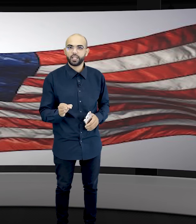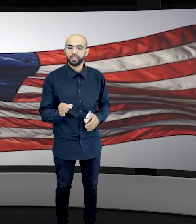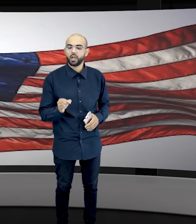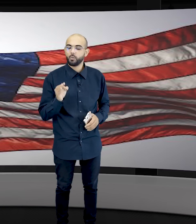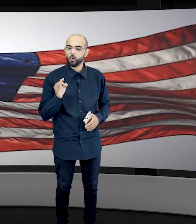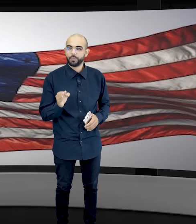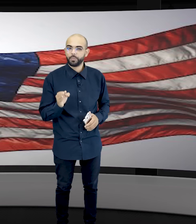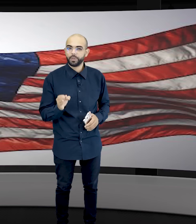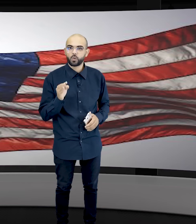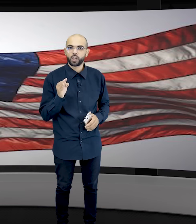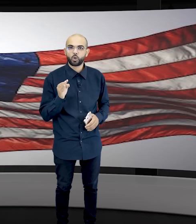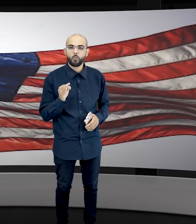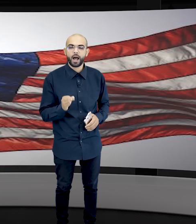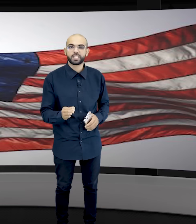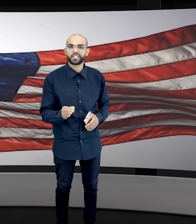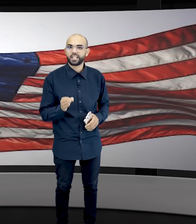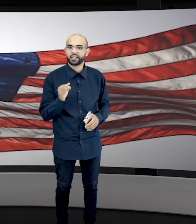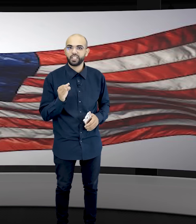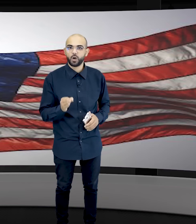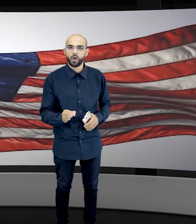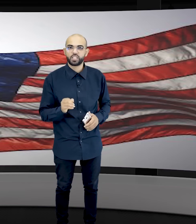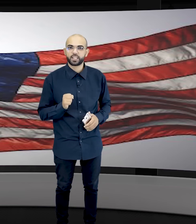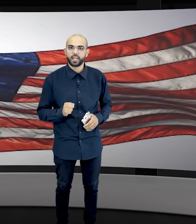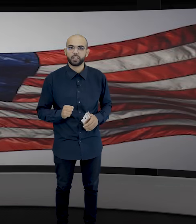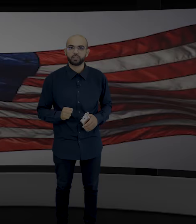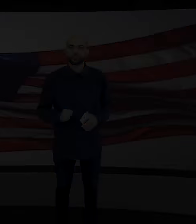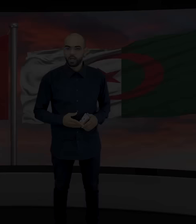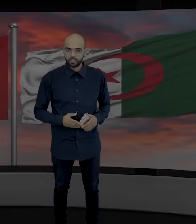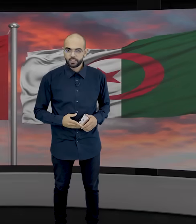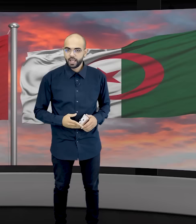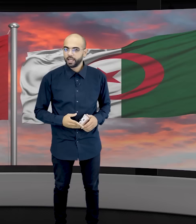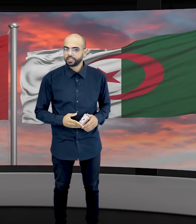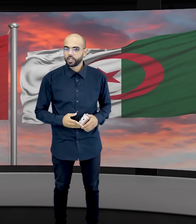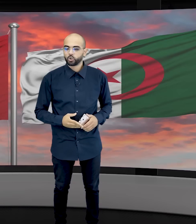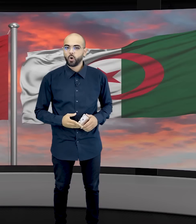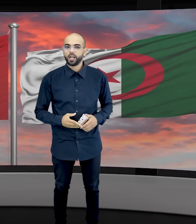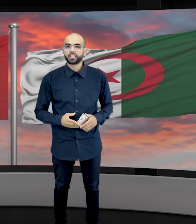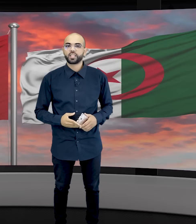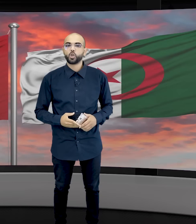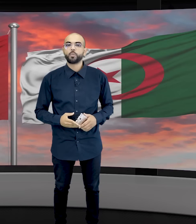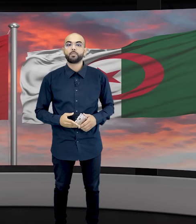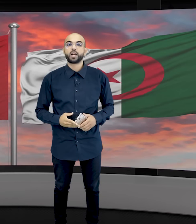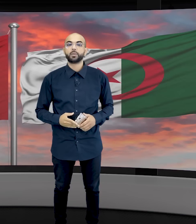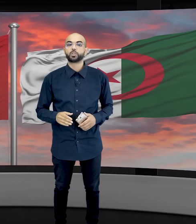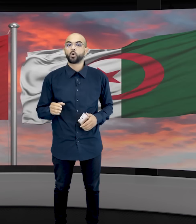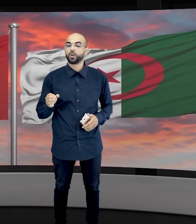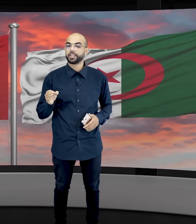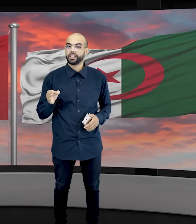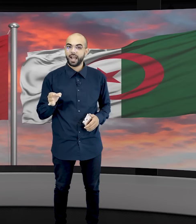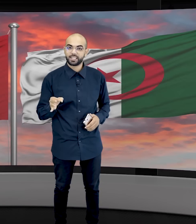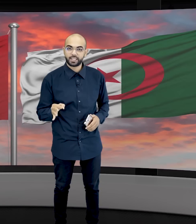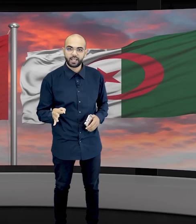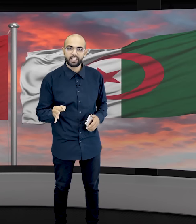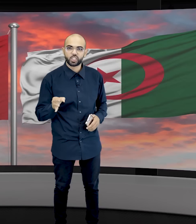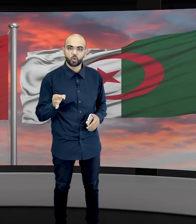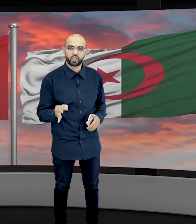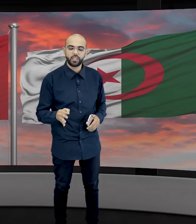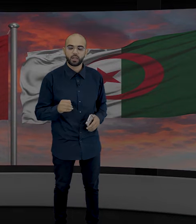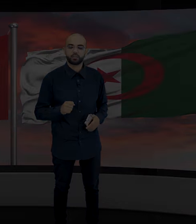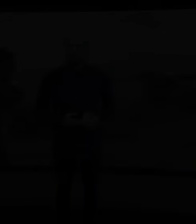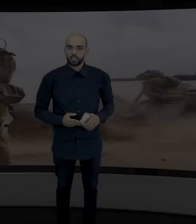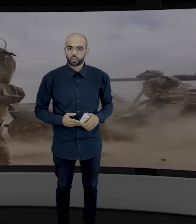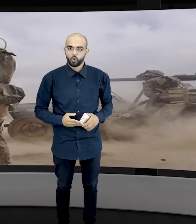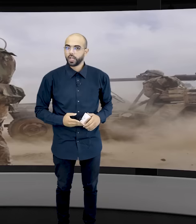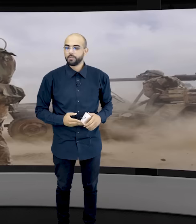غير شرعي وبه تواطؤ مع الصنادلية والجزائر. الجزائر ترد على تسلم المغرب درونات عسكرية